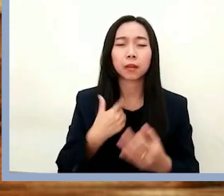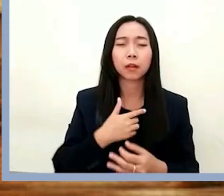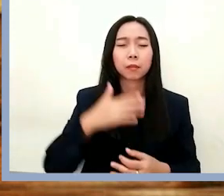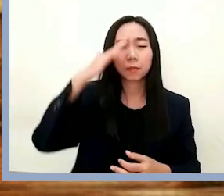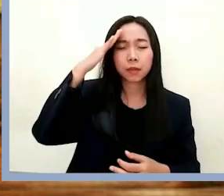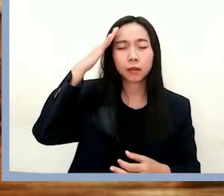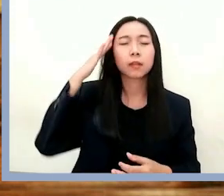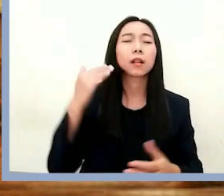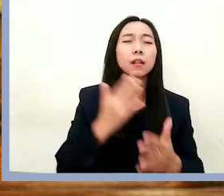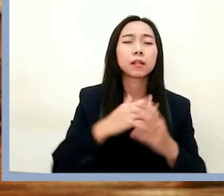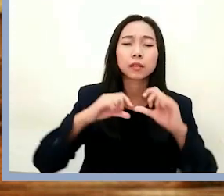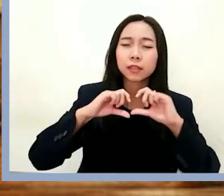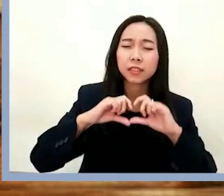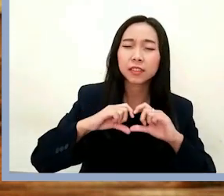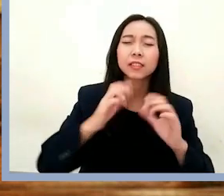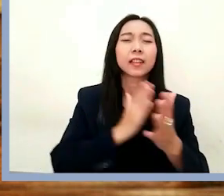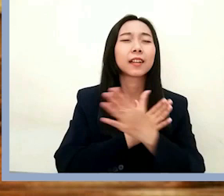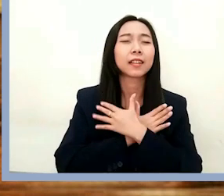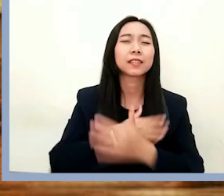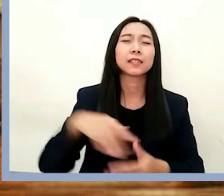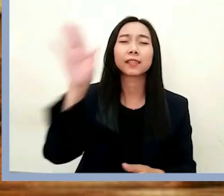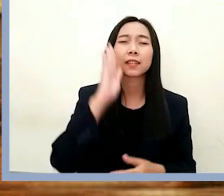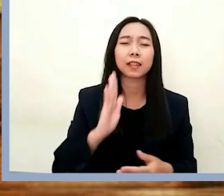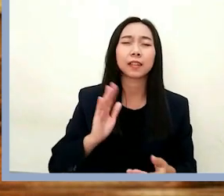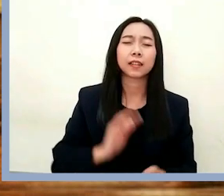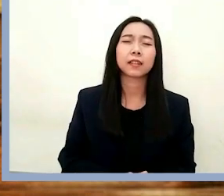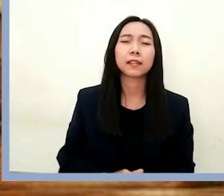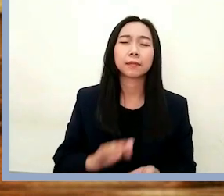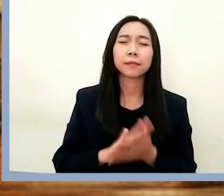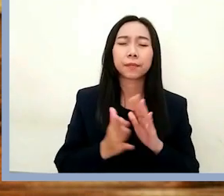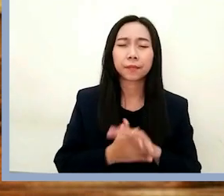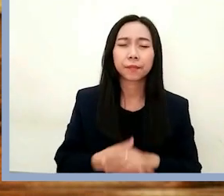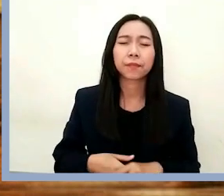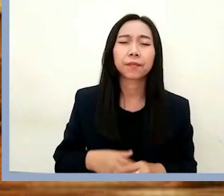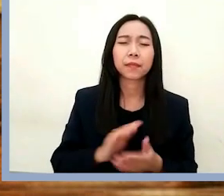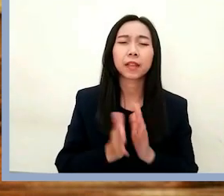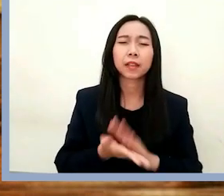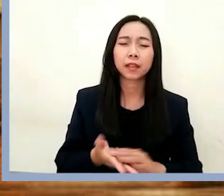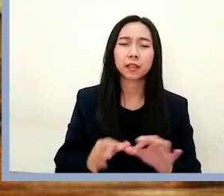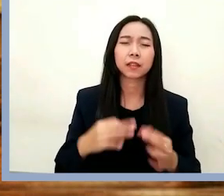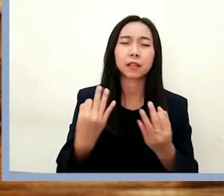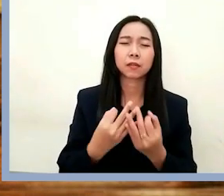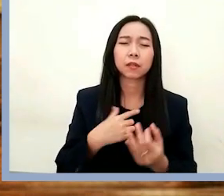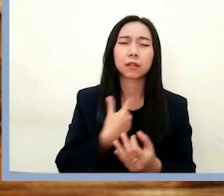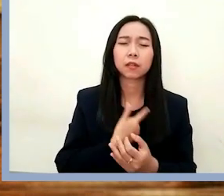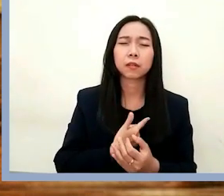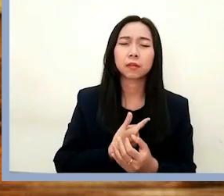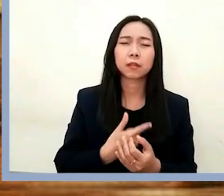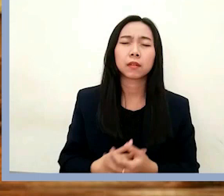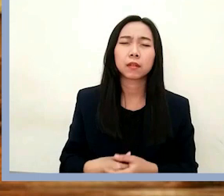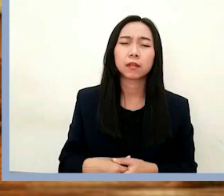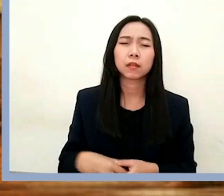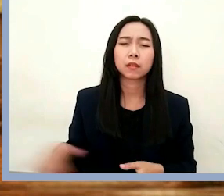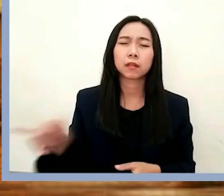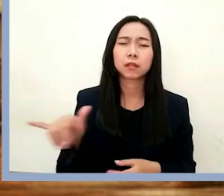cinta kasih Allah untuk itu Ya Tuhan jadi karena keluarga kami seperti